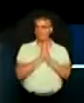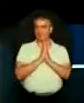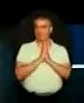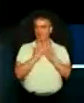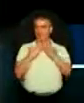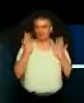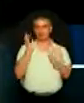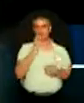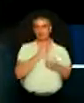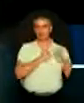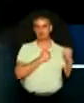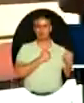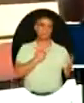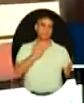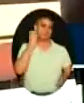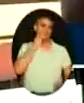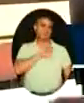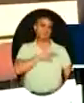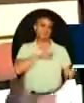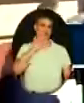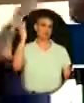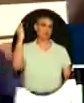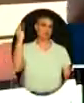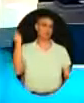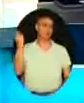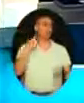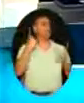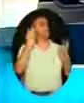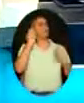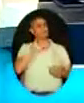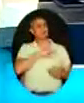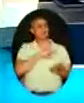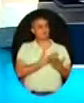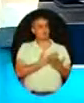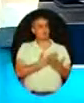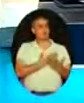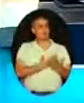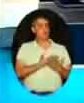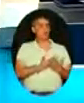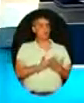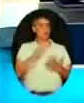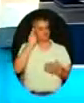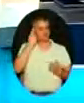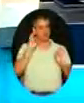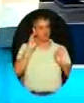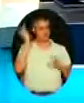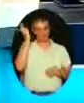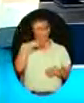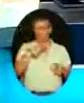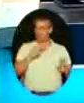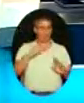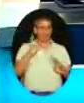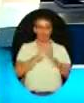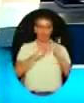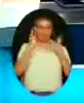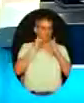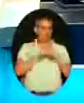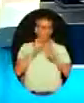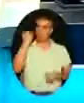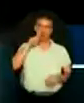התקווה הגדולה של השמאל זה ליברמן עכשיו. קודם כל ליברמן מוכיח שהוא ריאלי, והוא מבין שלא יהיה חוק הסדרה כמו שלא